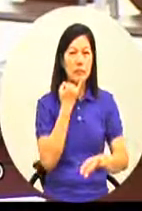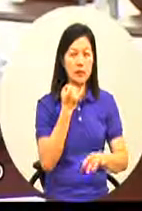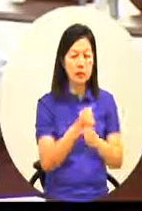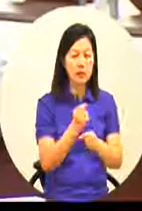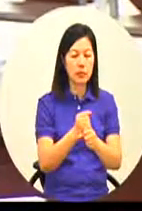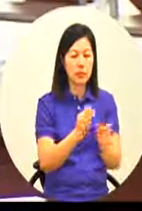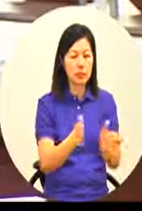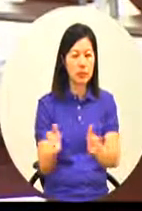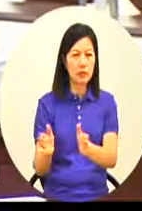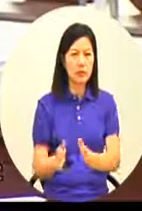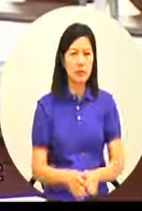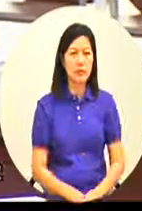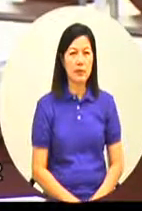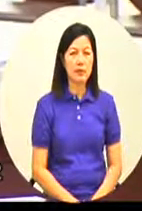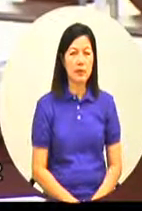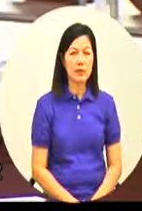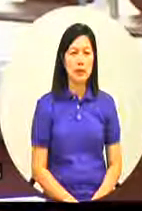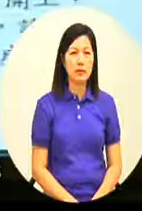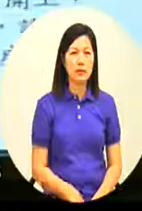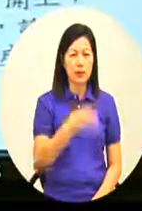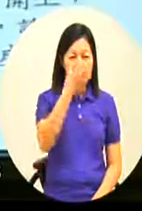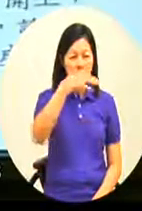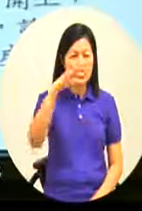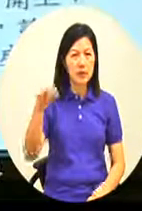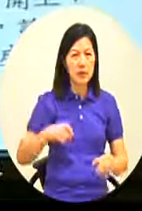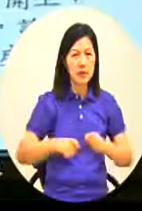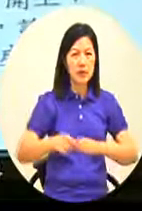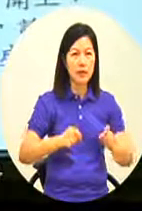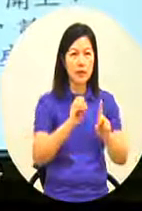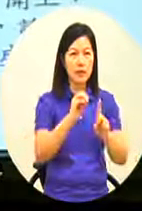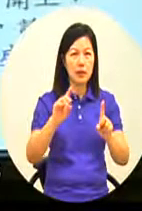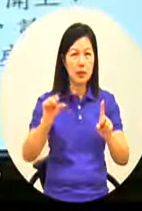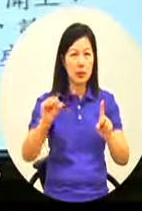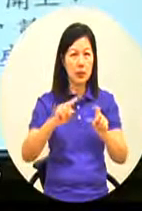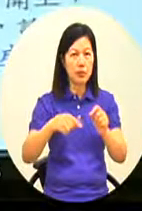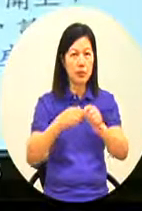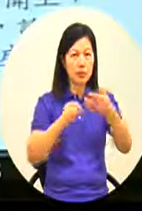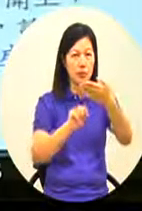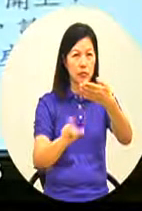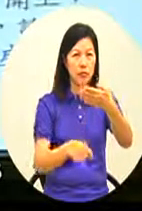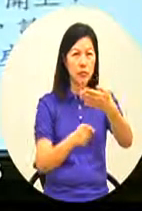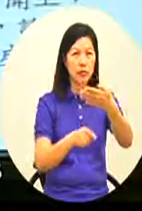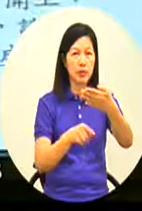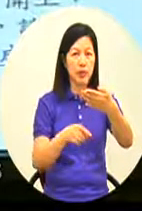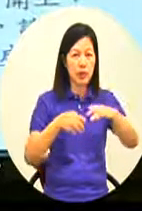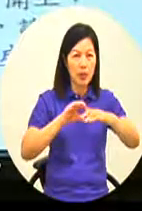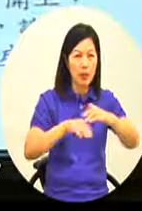理。哦，凤山计划呢，截至105年的9月底哦，隧道主体工程于